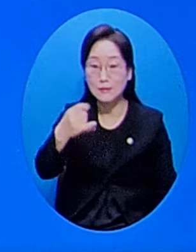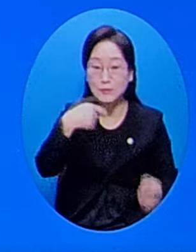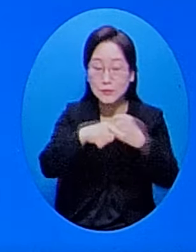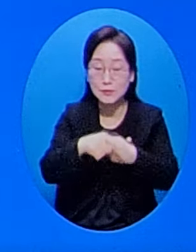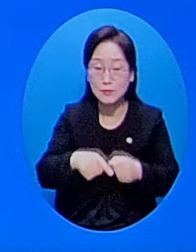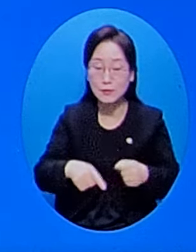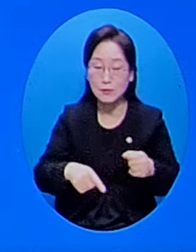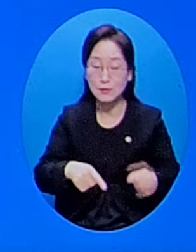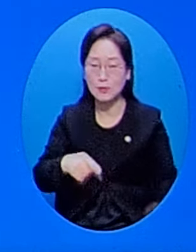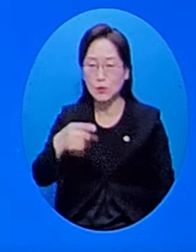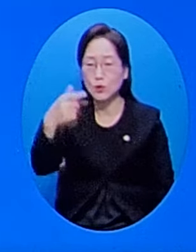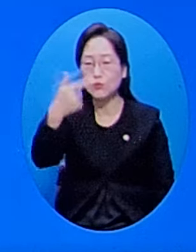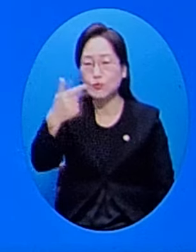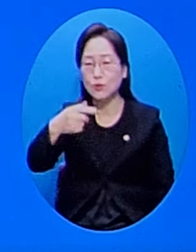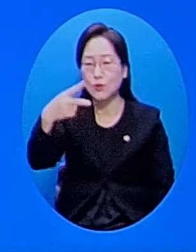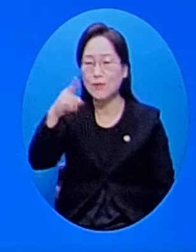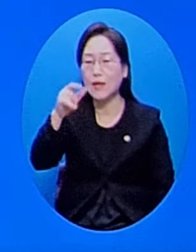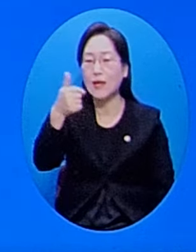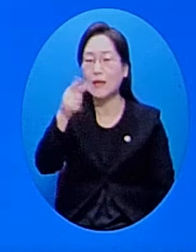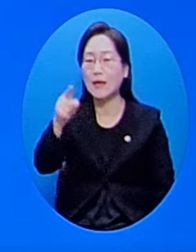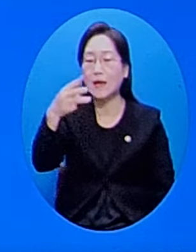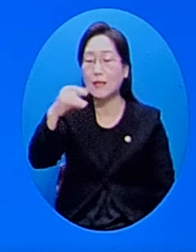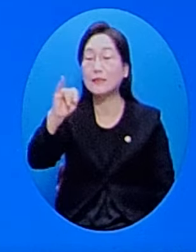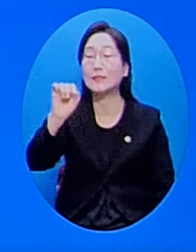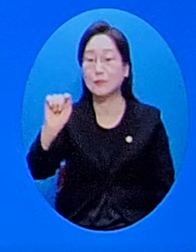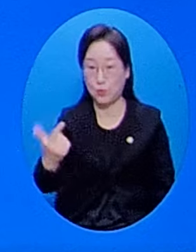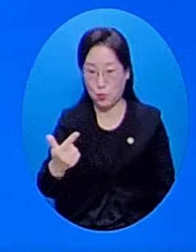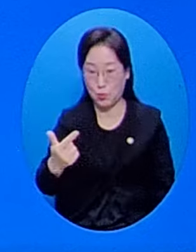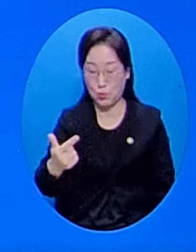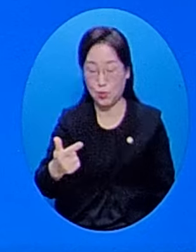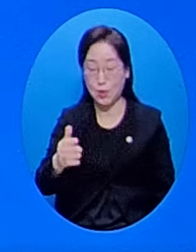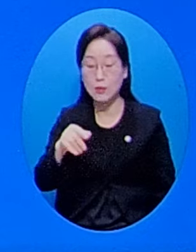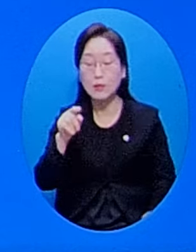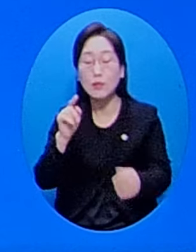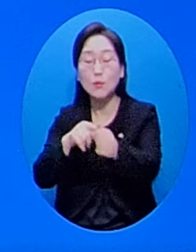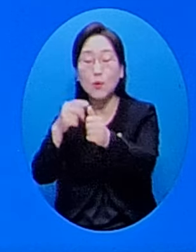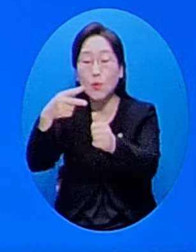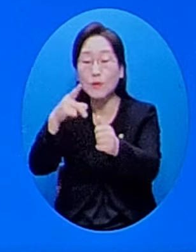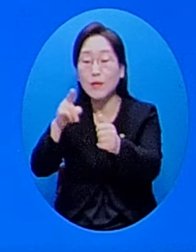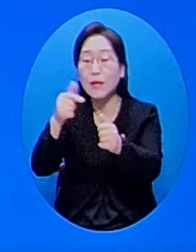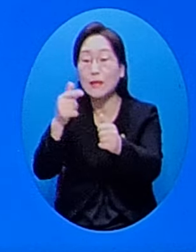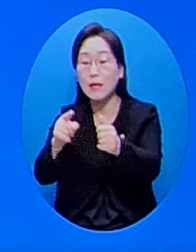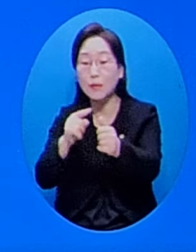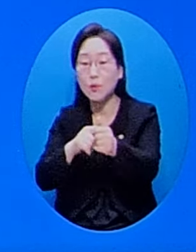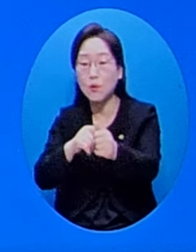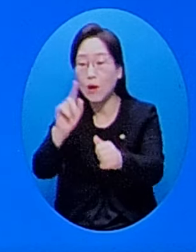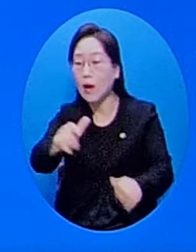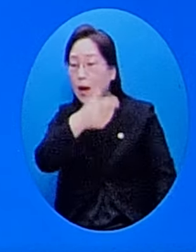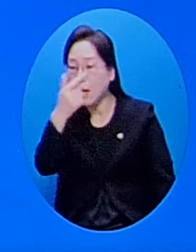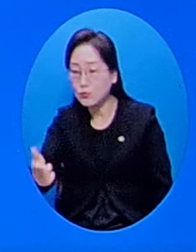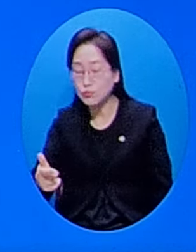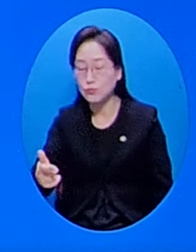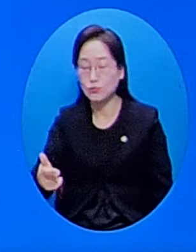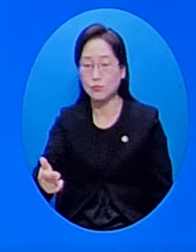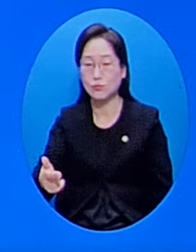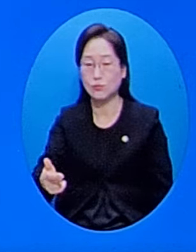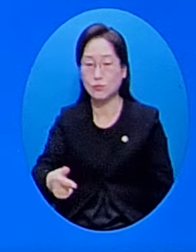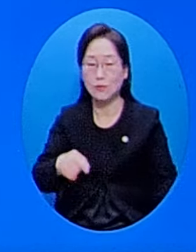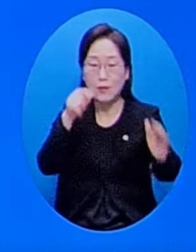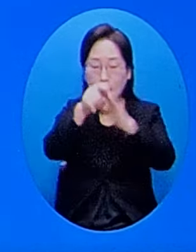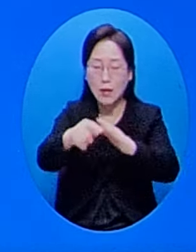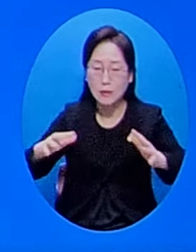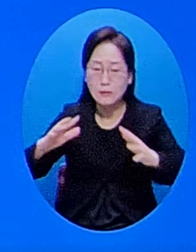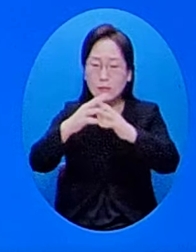데나리온입니다. 근데 한 데나리온은 하루에 나가서 받는 하루 일당 품삯입니다.